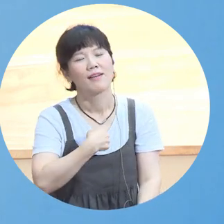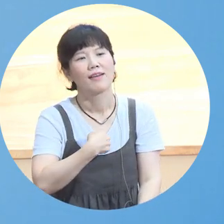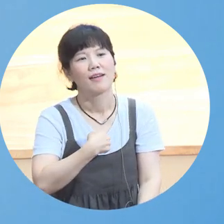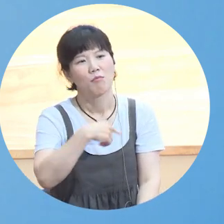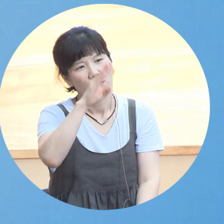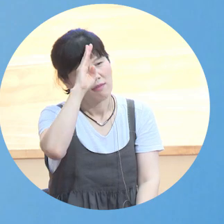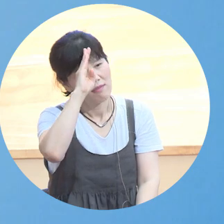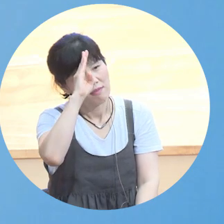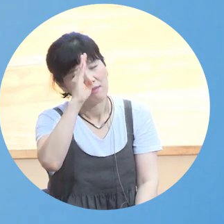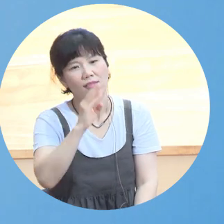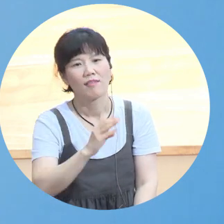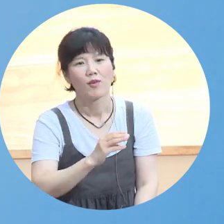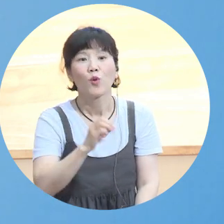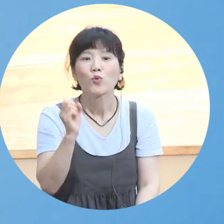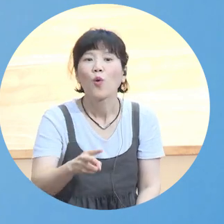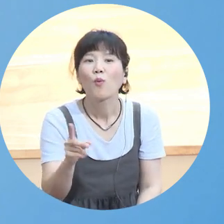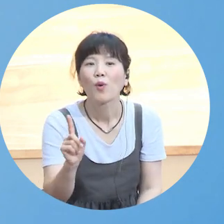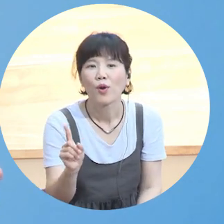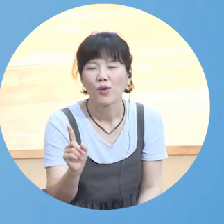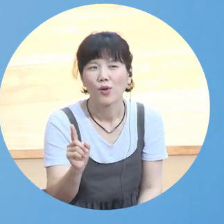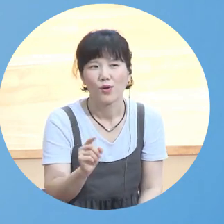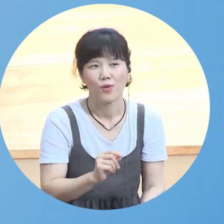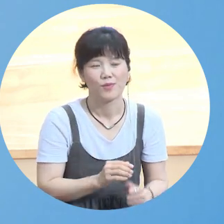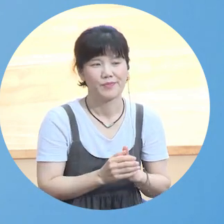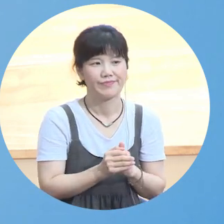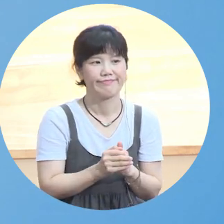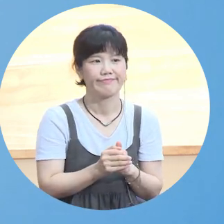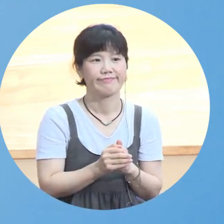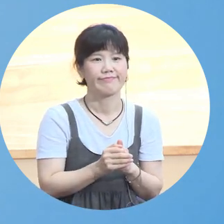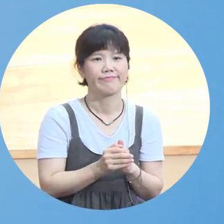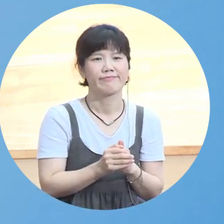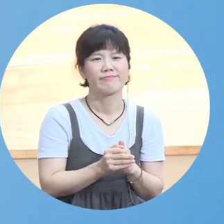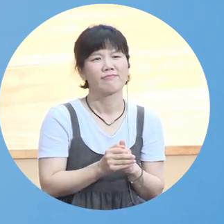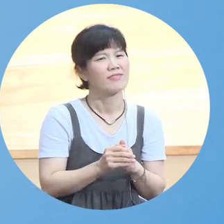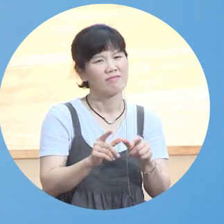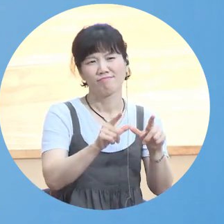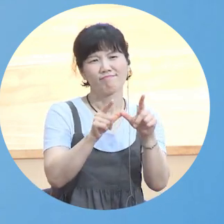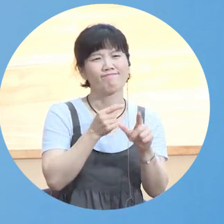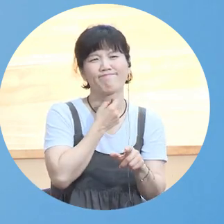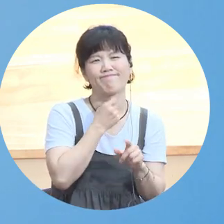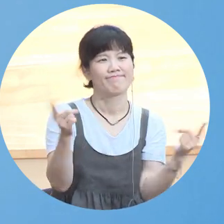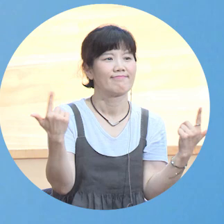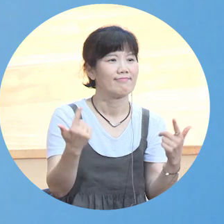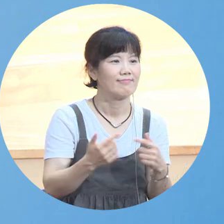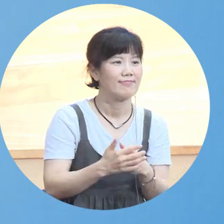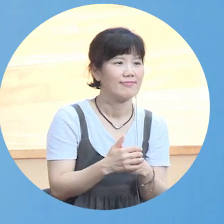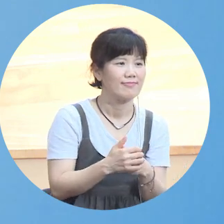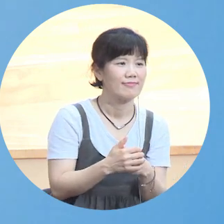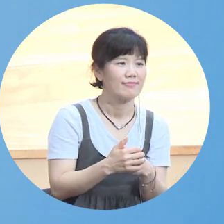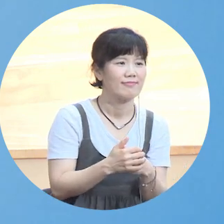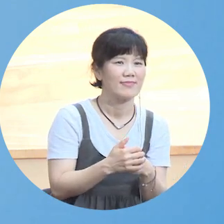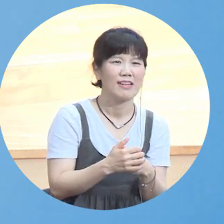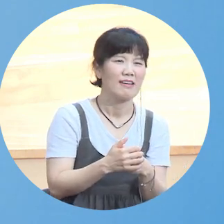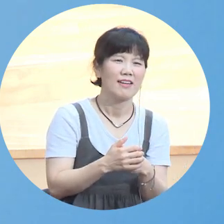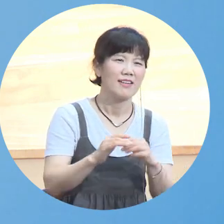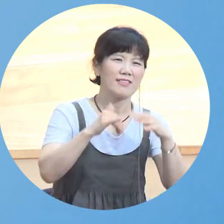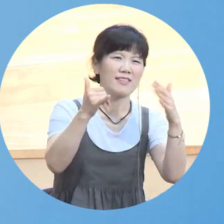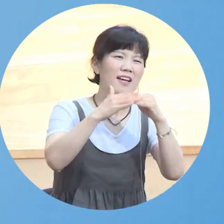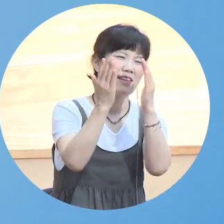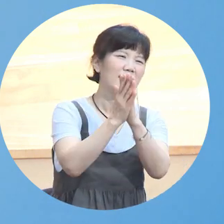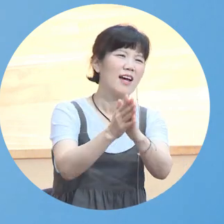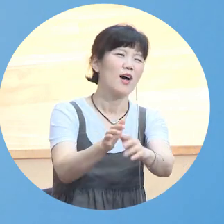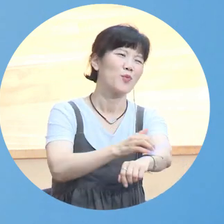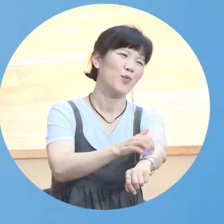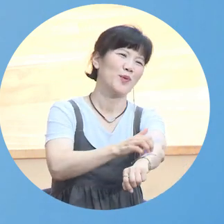그리고 살기가 싫어요 세상만사 타키 차가 줘요 찰 메